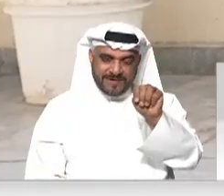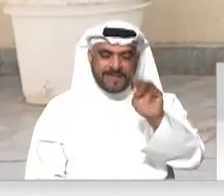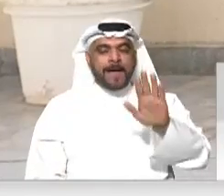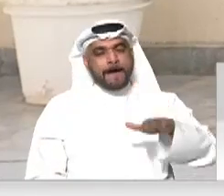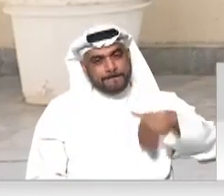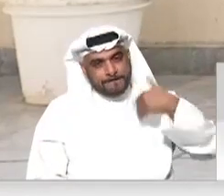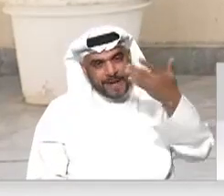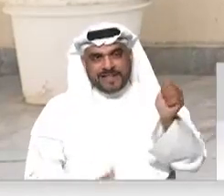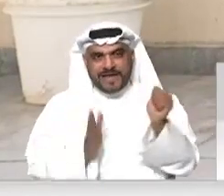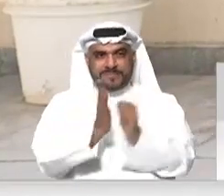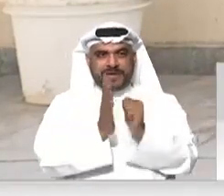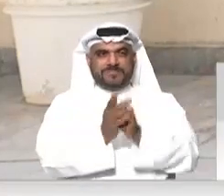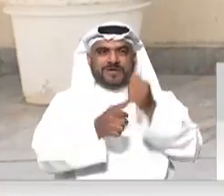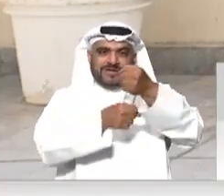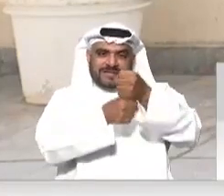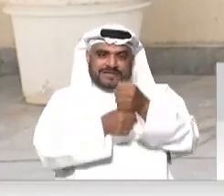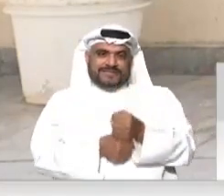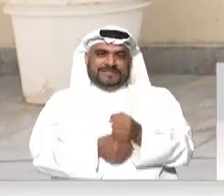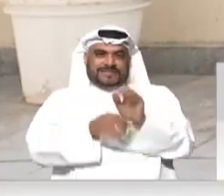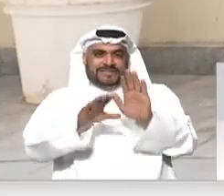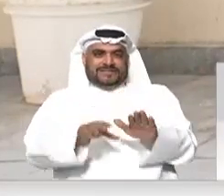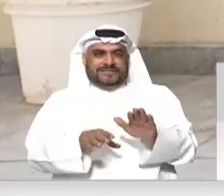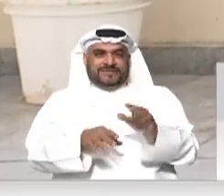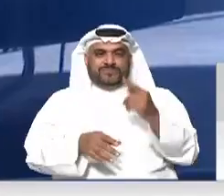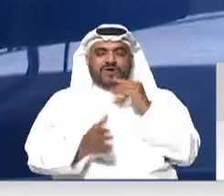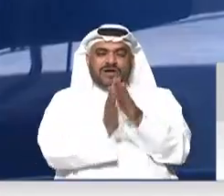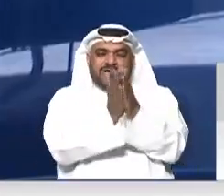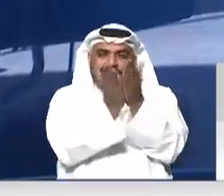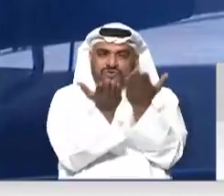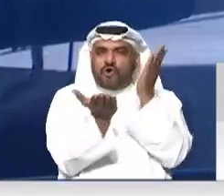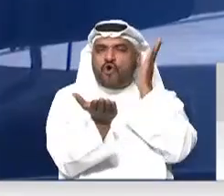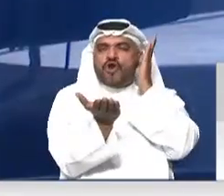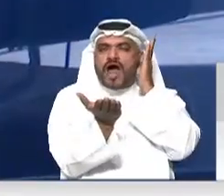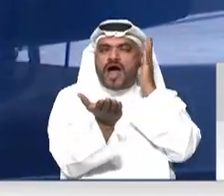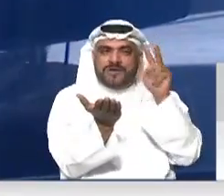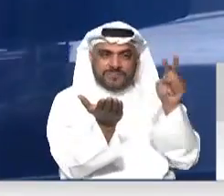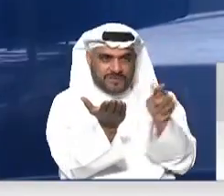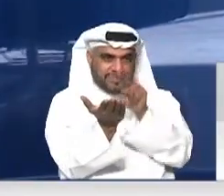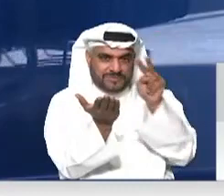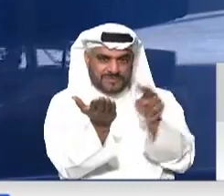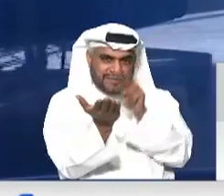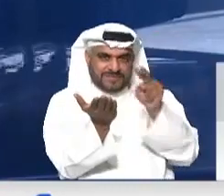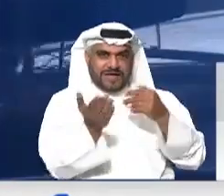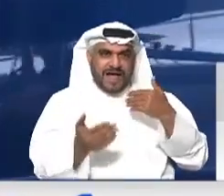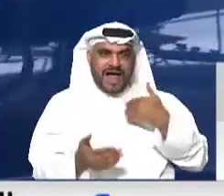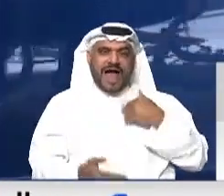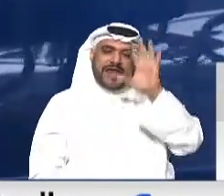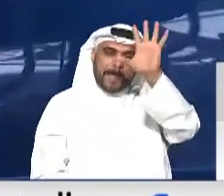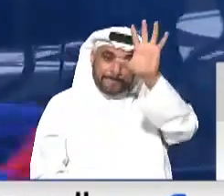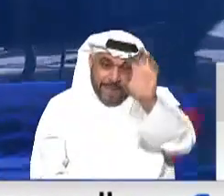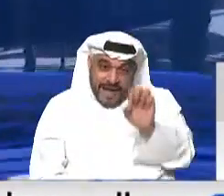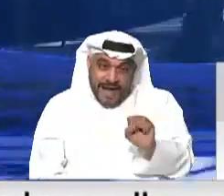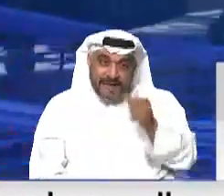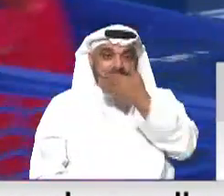في البيت أقضي في قراءة القرآن. ليالي رمضان أنا عادة أروح دواوين